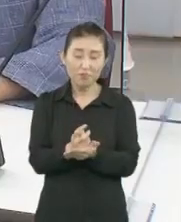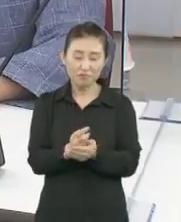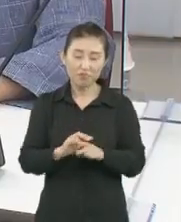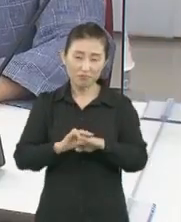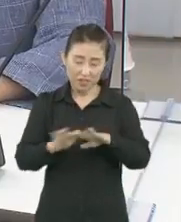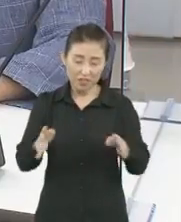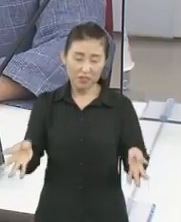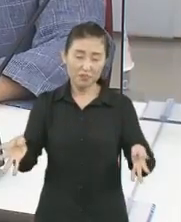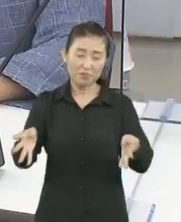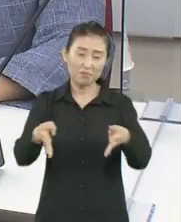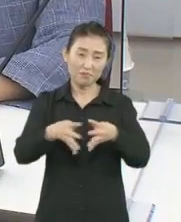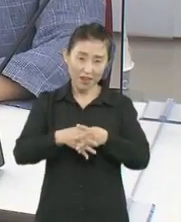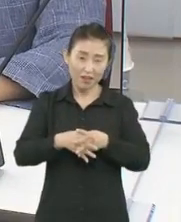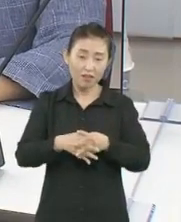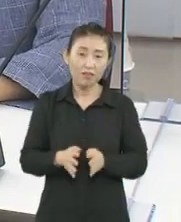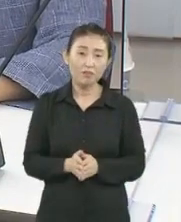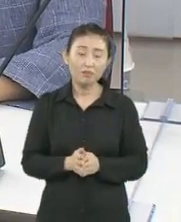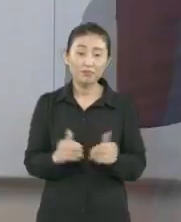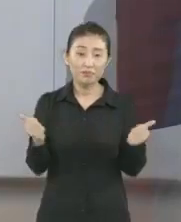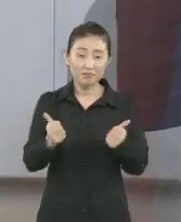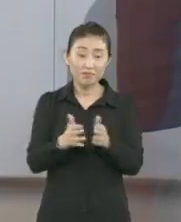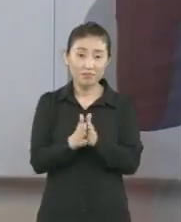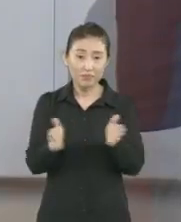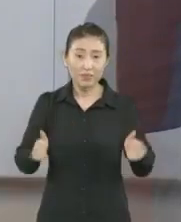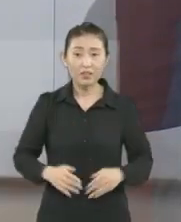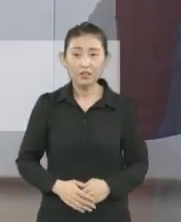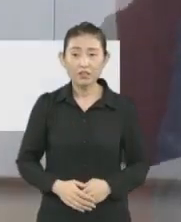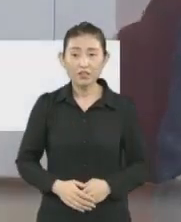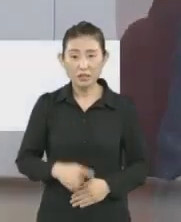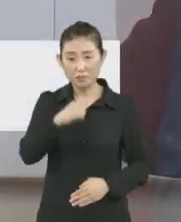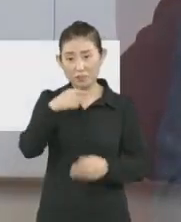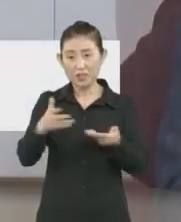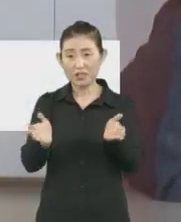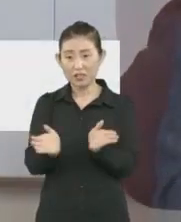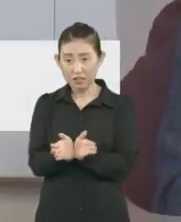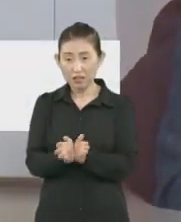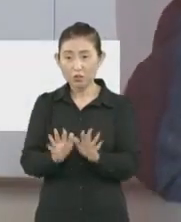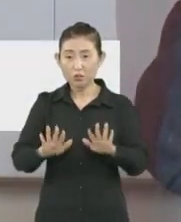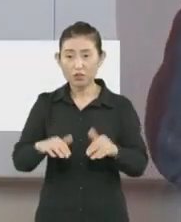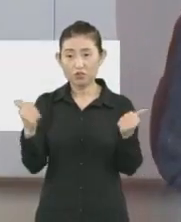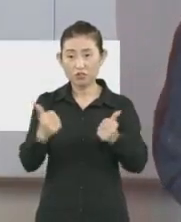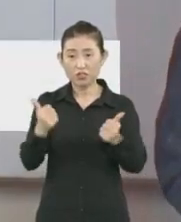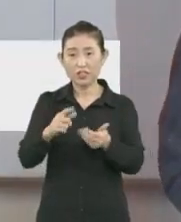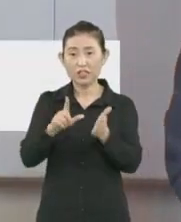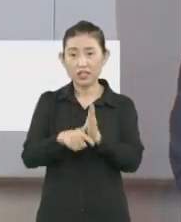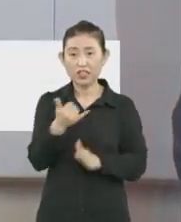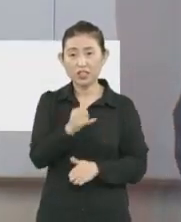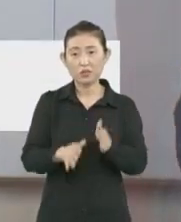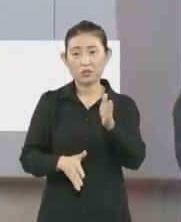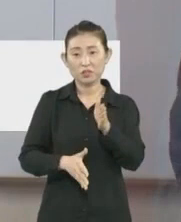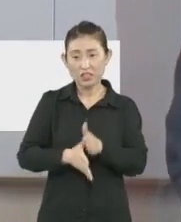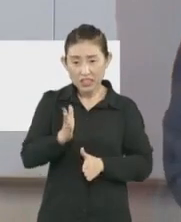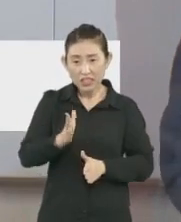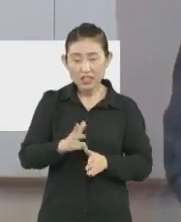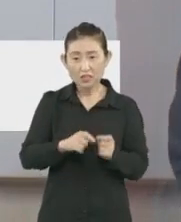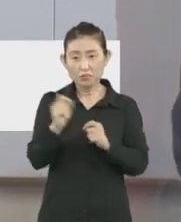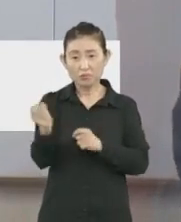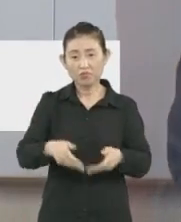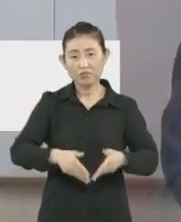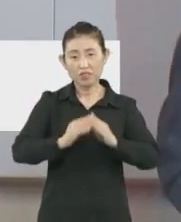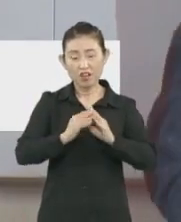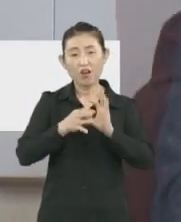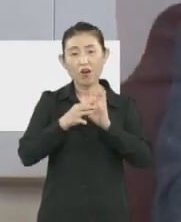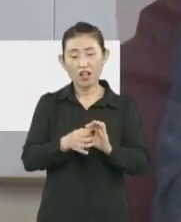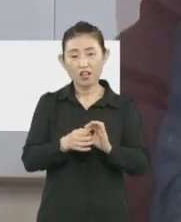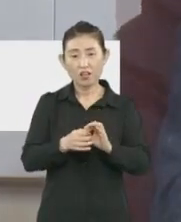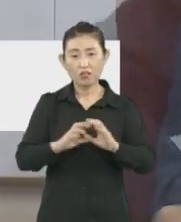밝히면서 돌파구가 마련됐습니다. 우리 국민의힘은 이번 국회에서 세종시의 국회 분원을 설치할